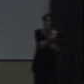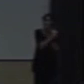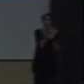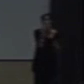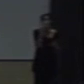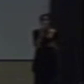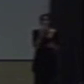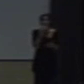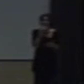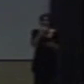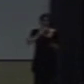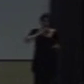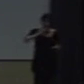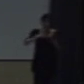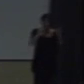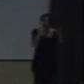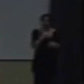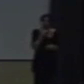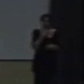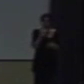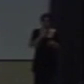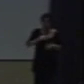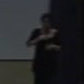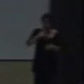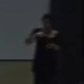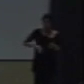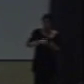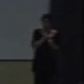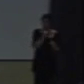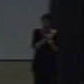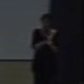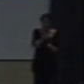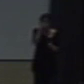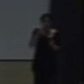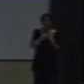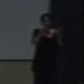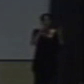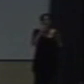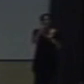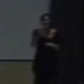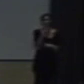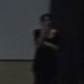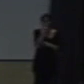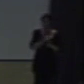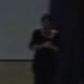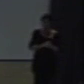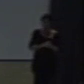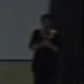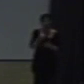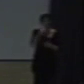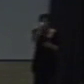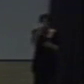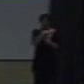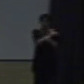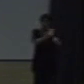més a la nostra feina, aportar alguna complexitat que ho faci interessant i sobretot en el reportatge. Recordem que el paper dels professionals és